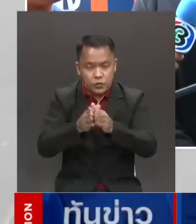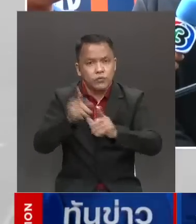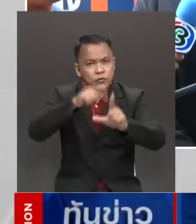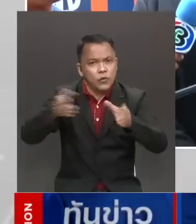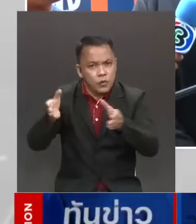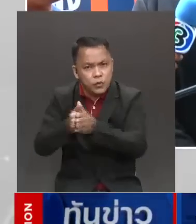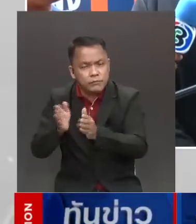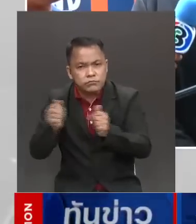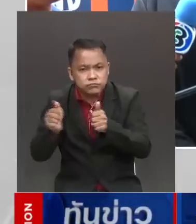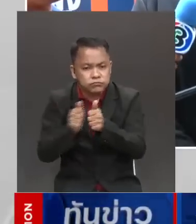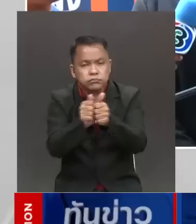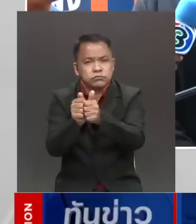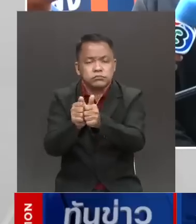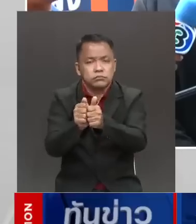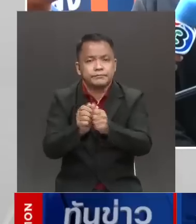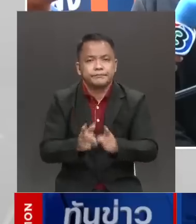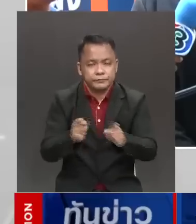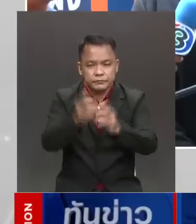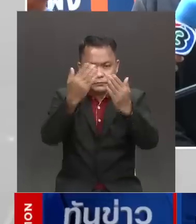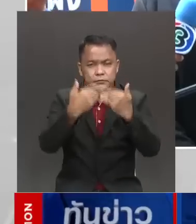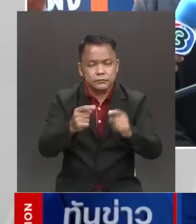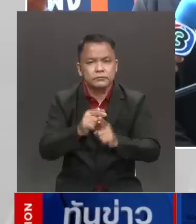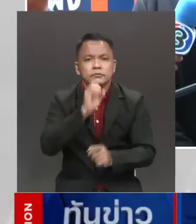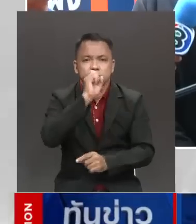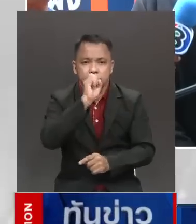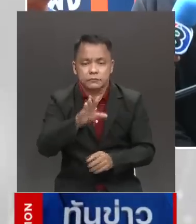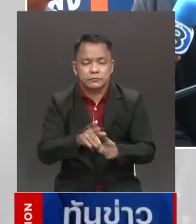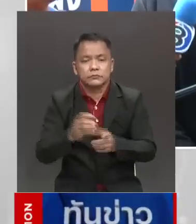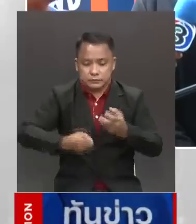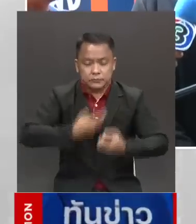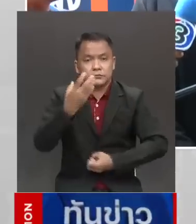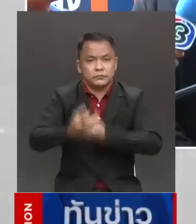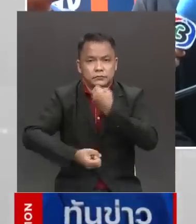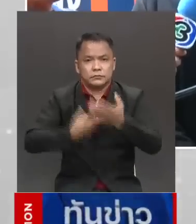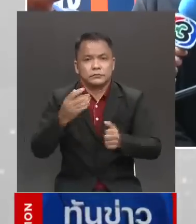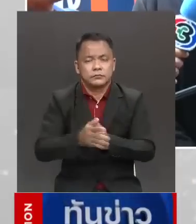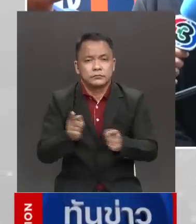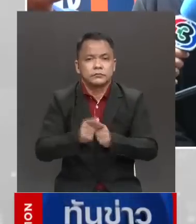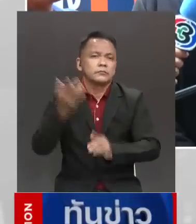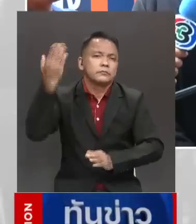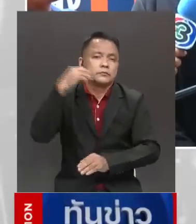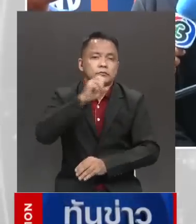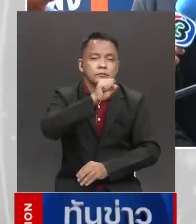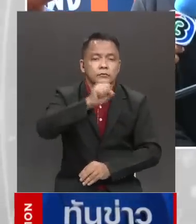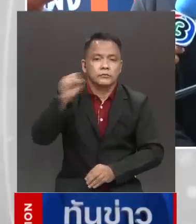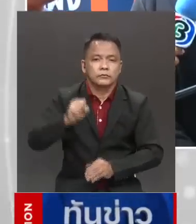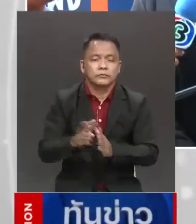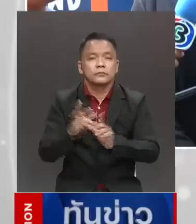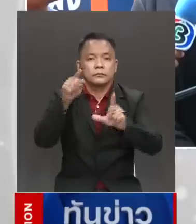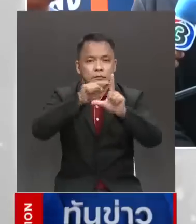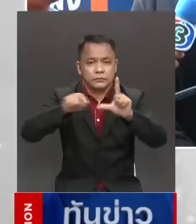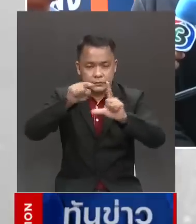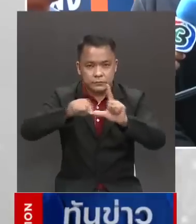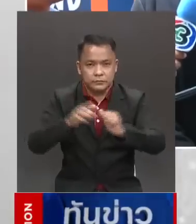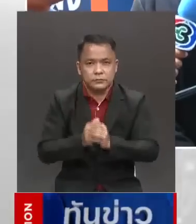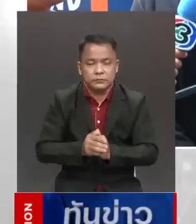ไหวด้วยเคียงข้างกันประมาณแบบนั้นเนี่ยนะครับอีกคนนึงที่ออกมาแสดงความคิดเห็นก็คืออดีตส.ส.ของทางก้าวไกลครับ